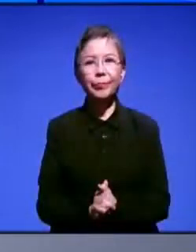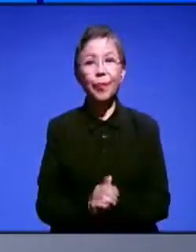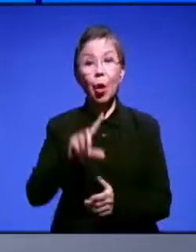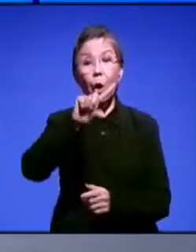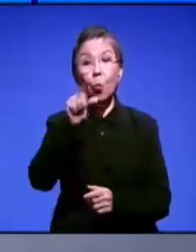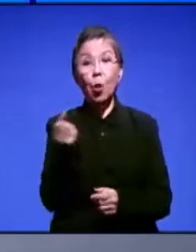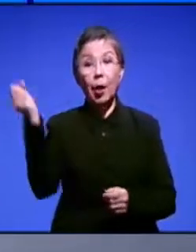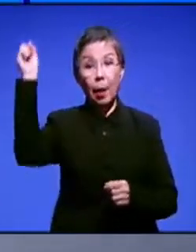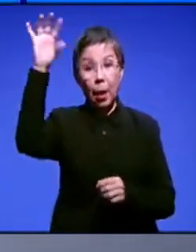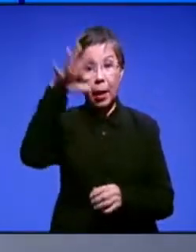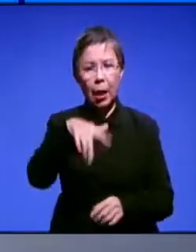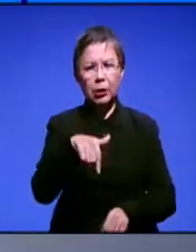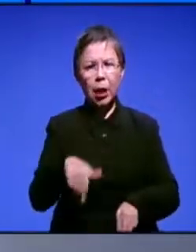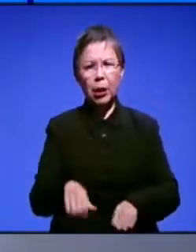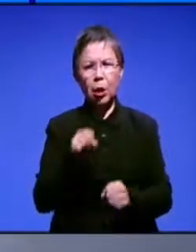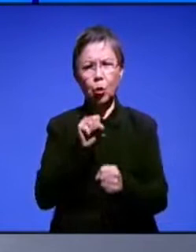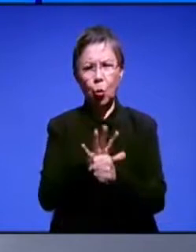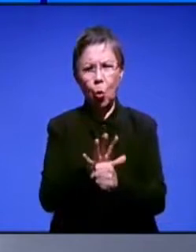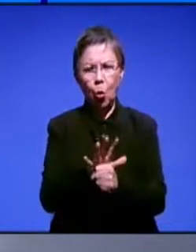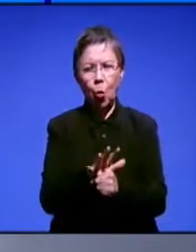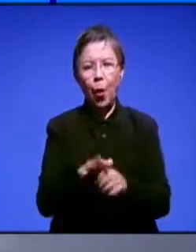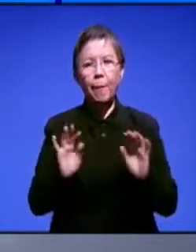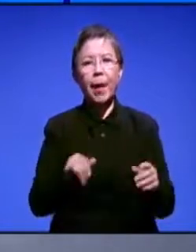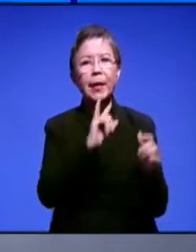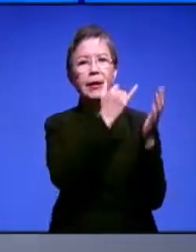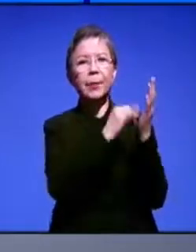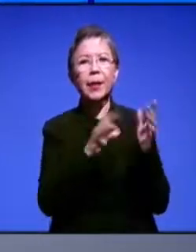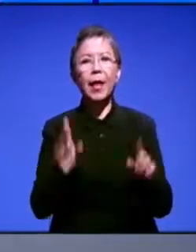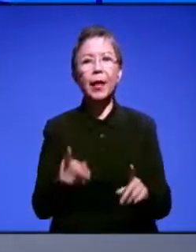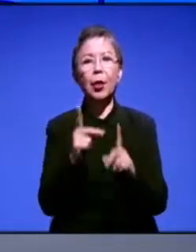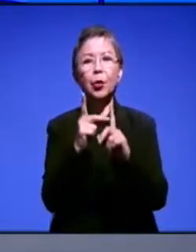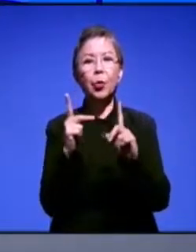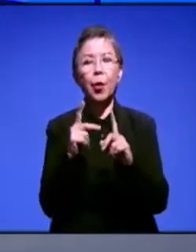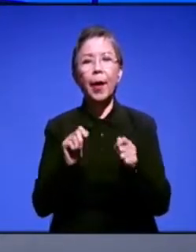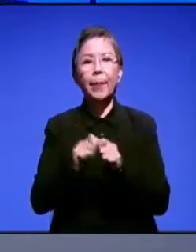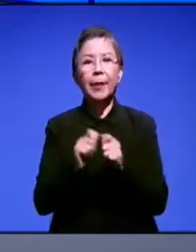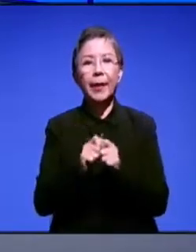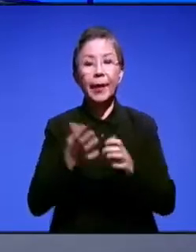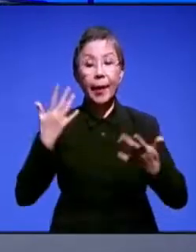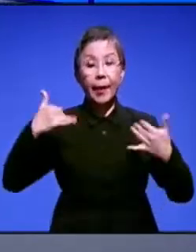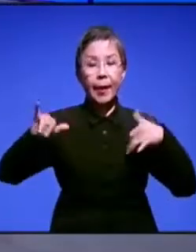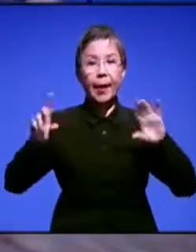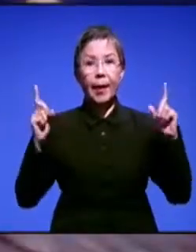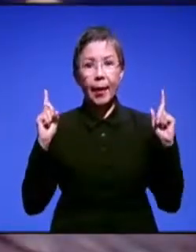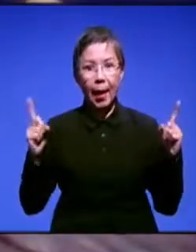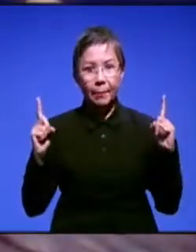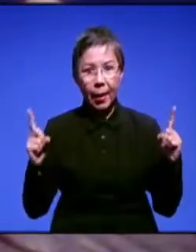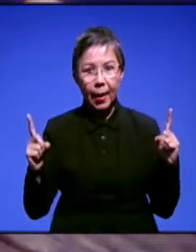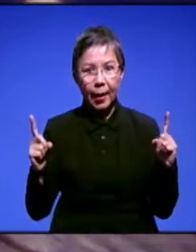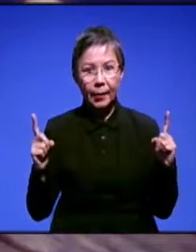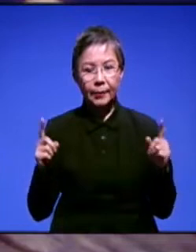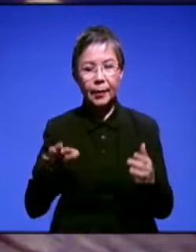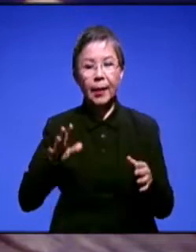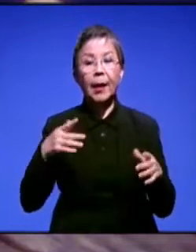Bulan Ramadan di tengah masa pandemi Corona memacu seniman asal kota Semarang membuat karya tarian religi. Tarian ini